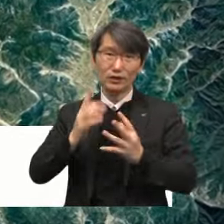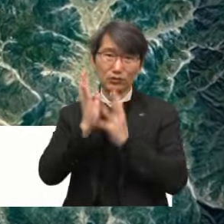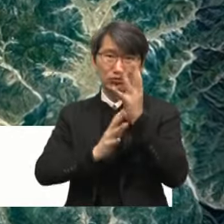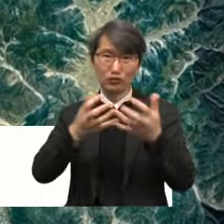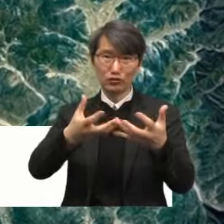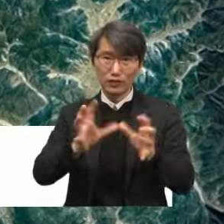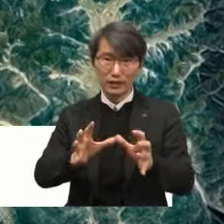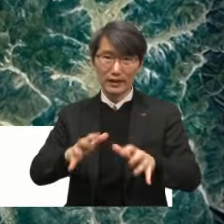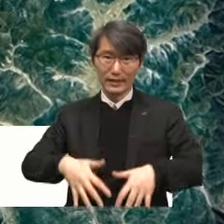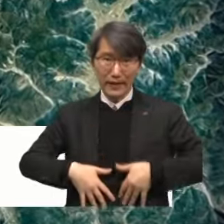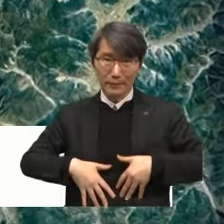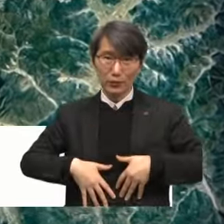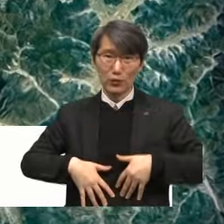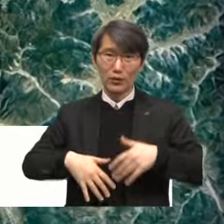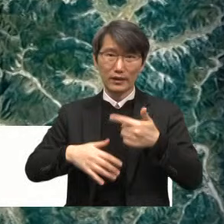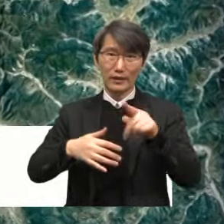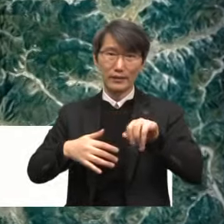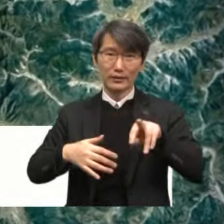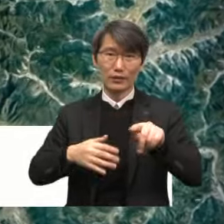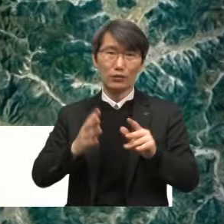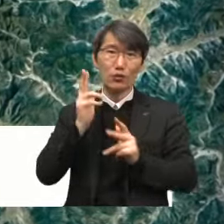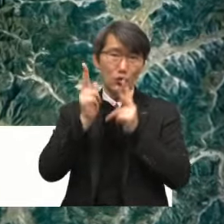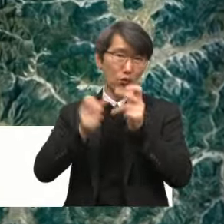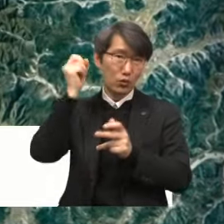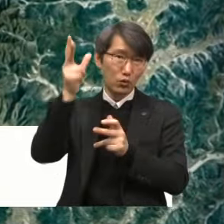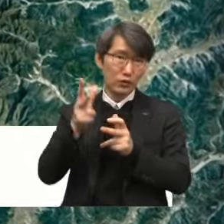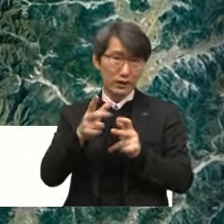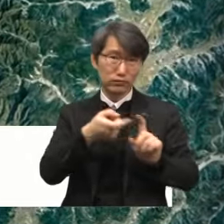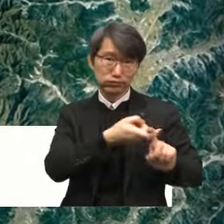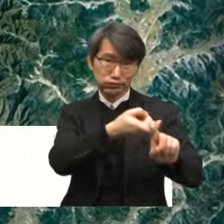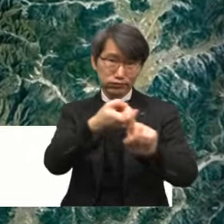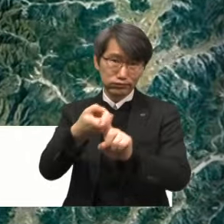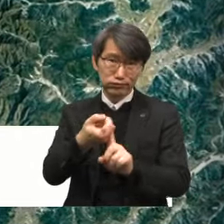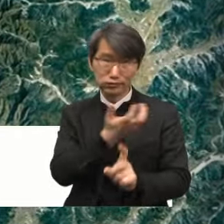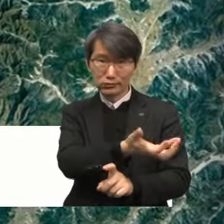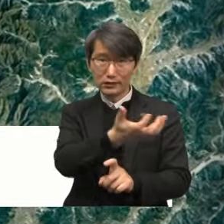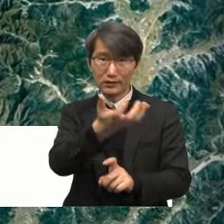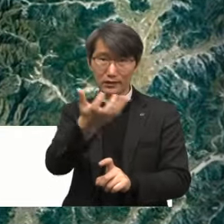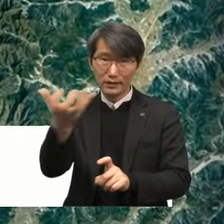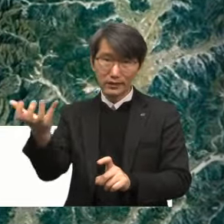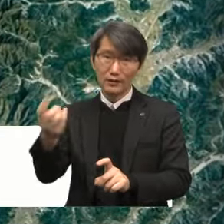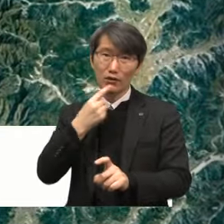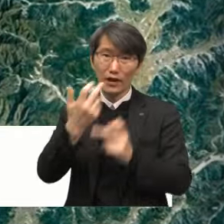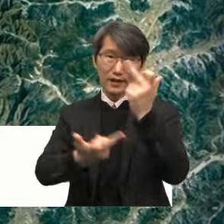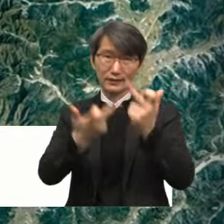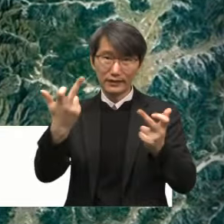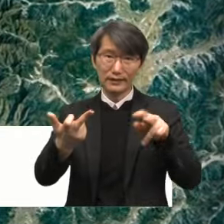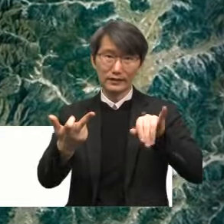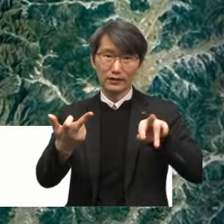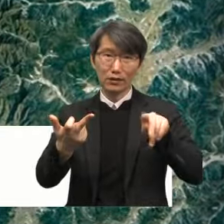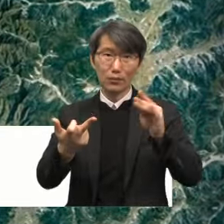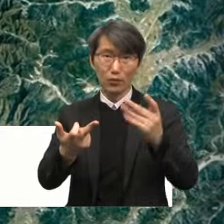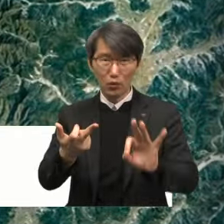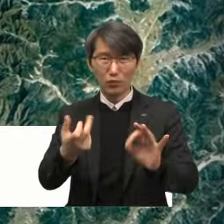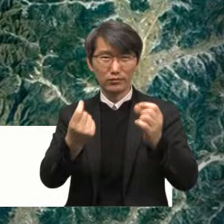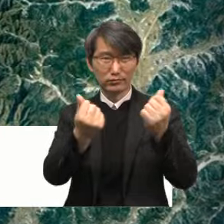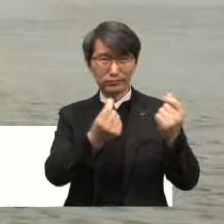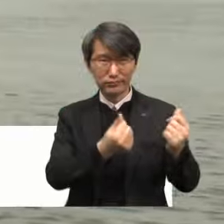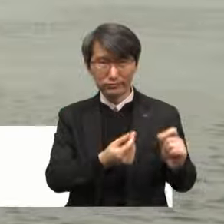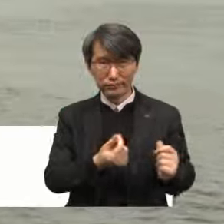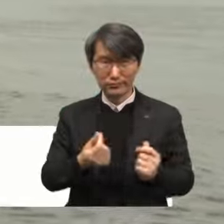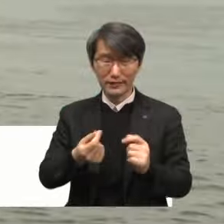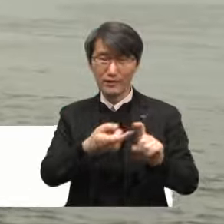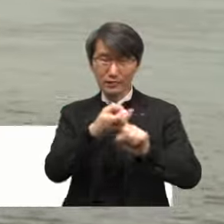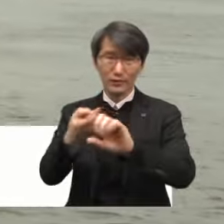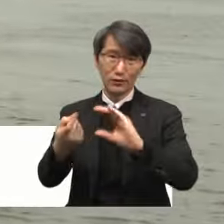자라섬 남도 남이섬 호텔 등을 거치며 설악산 절경의 버금가는 신선봉 관광과 연기할 수